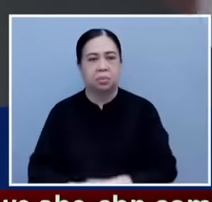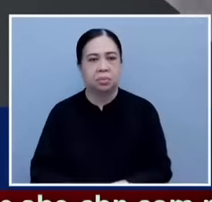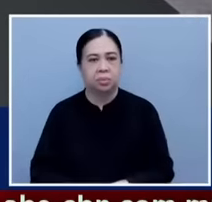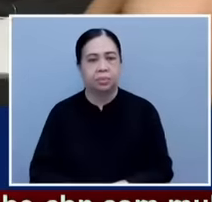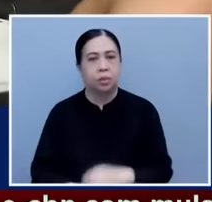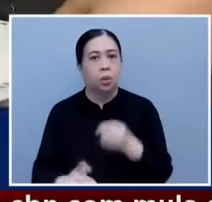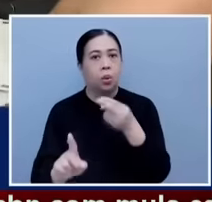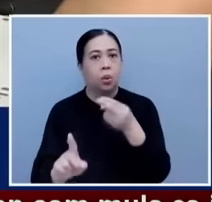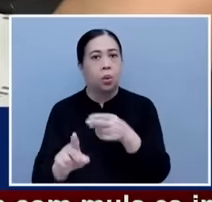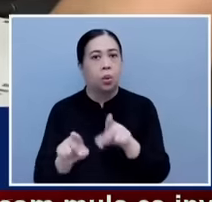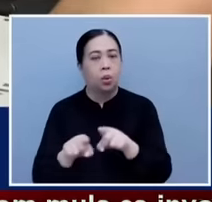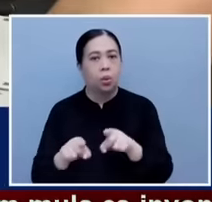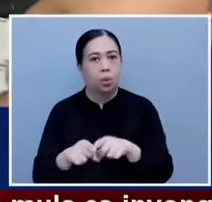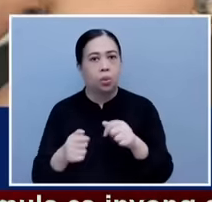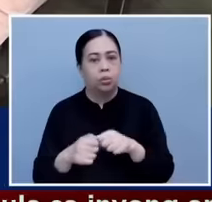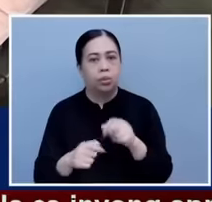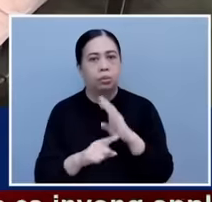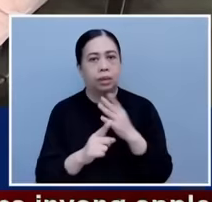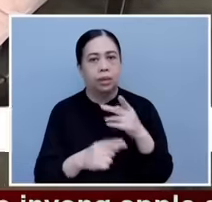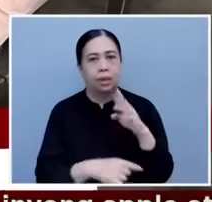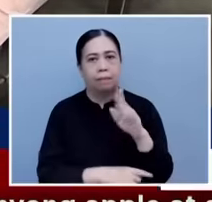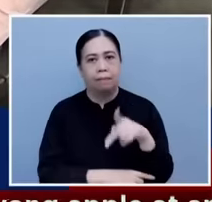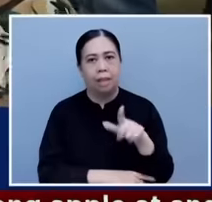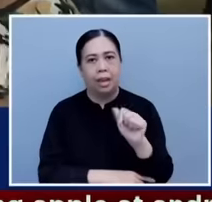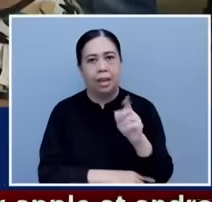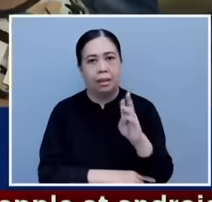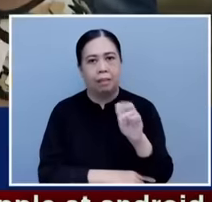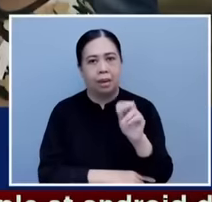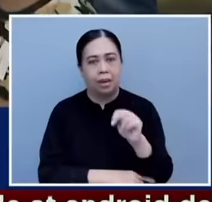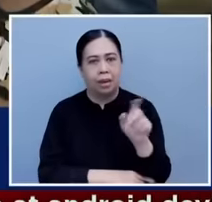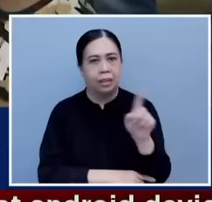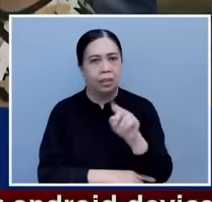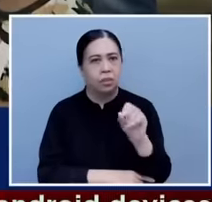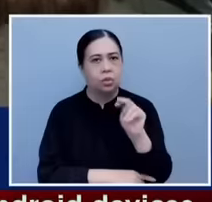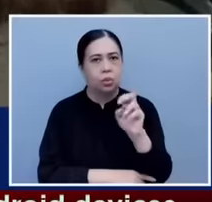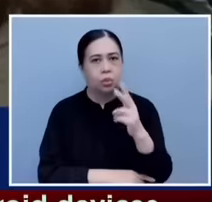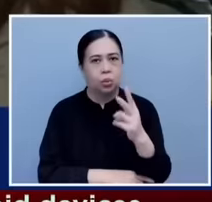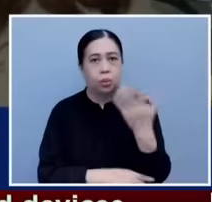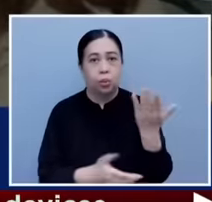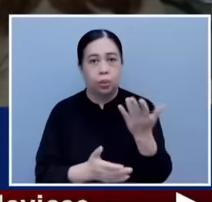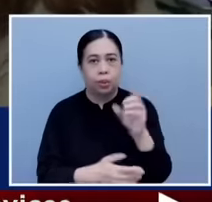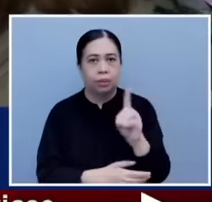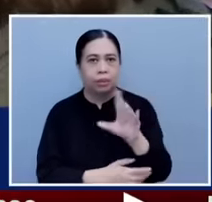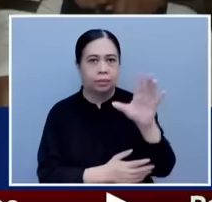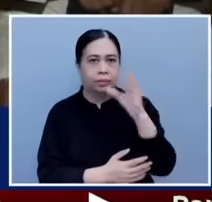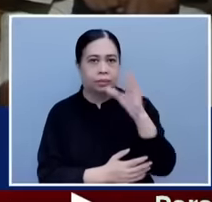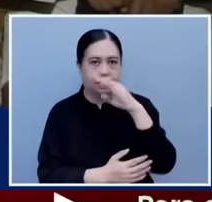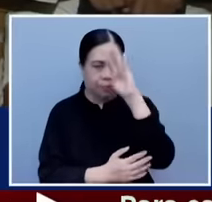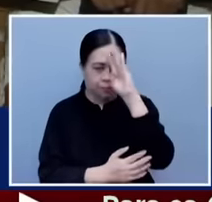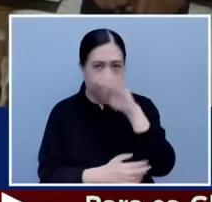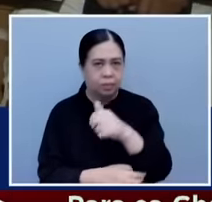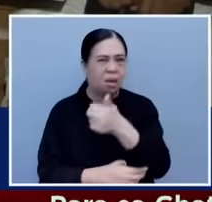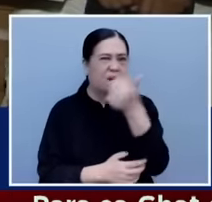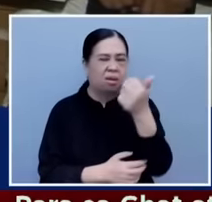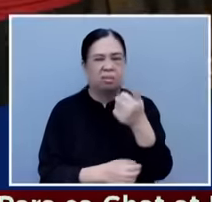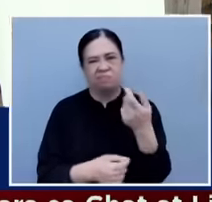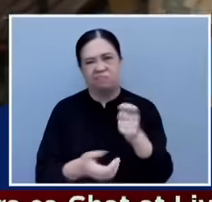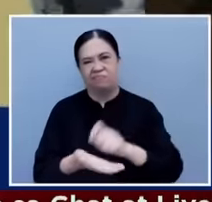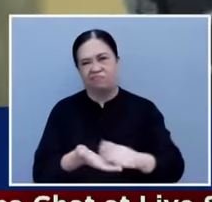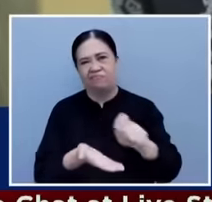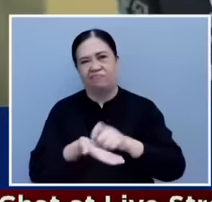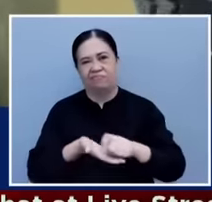din ang halalan sa Barangay Paliparan 3 at Barangay Zone 2 sa Dasmariñas, Cavite, habang manual na sa iba pang bahagi ng